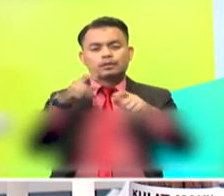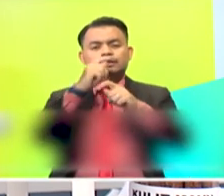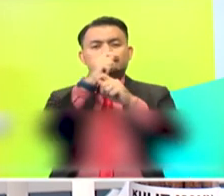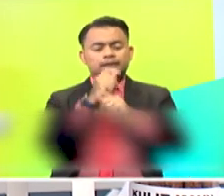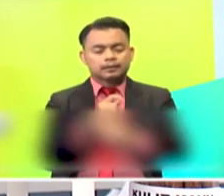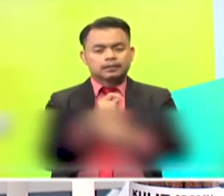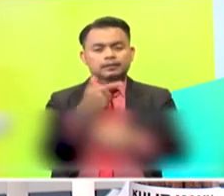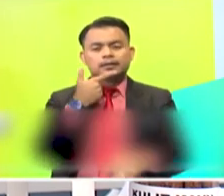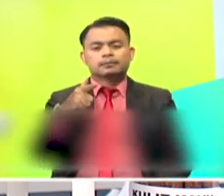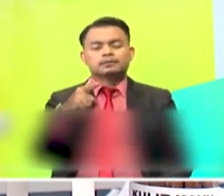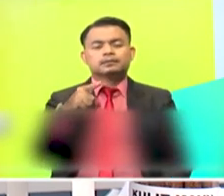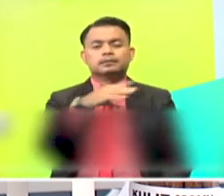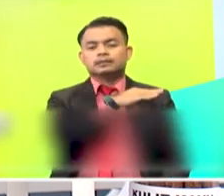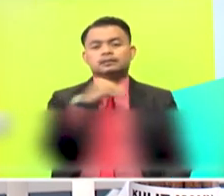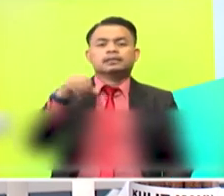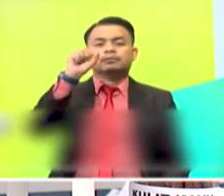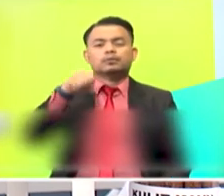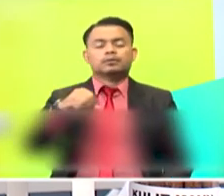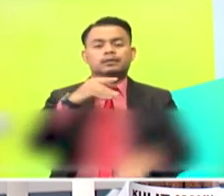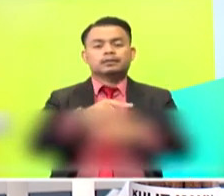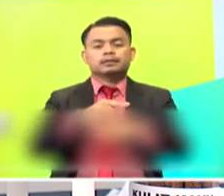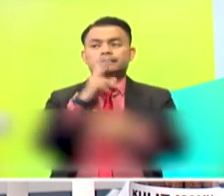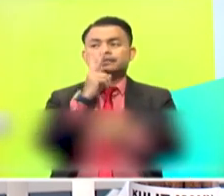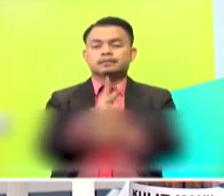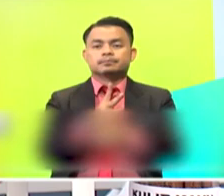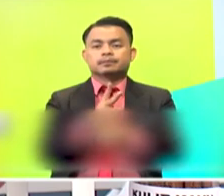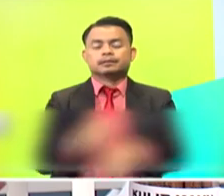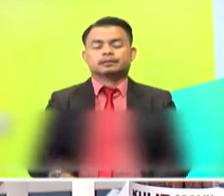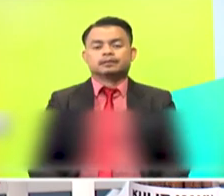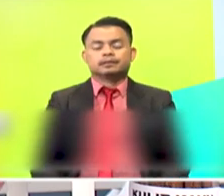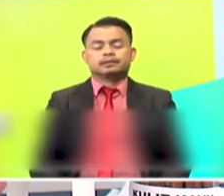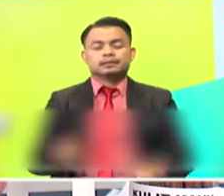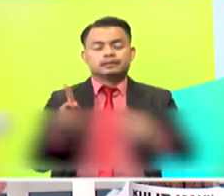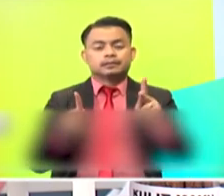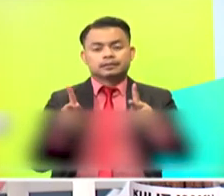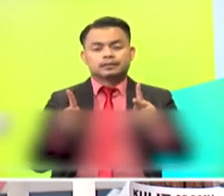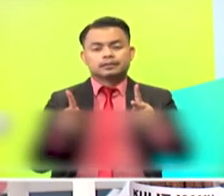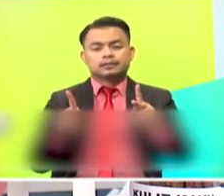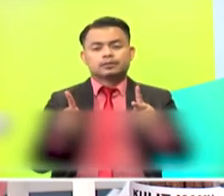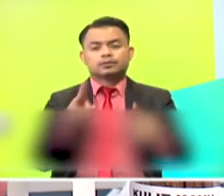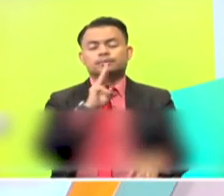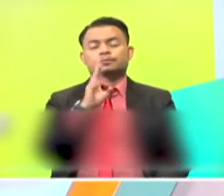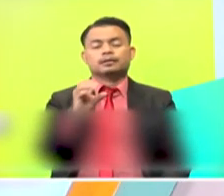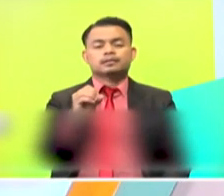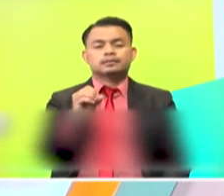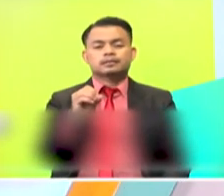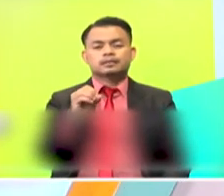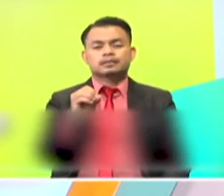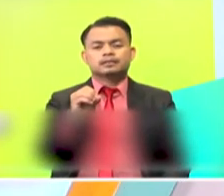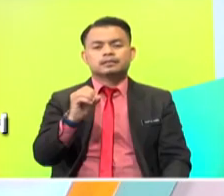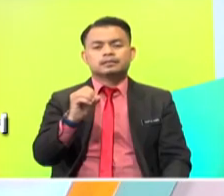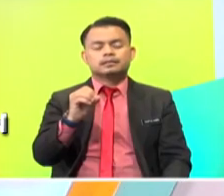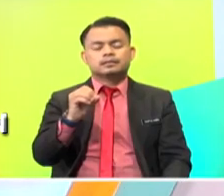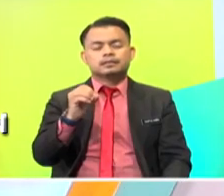disimpan Nah kalau bahan basah biasanya sifatnya mudah rosak dan tidak tahan lama oh baiklah jika